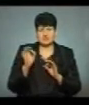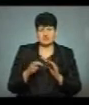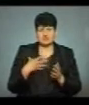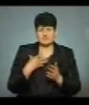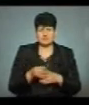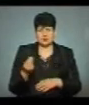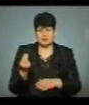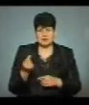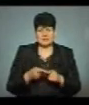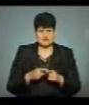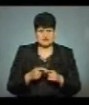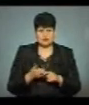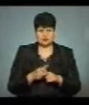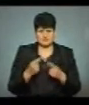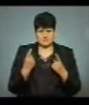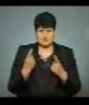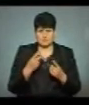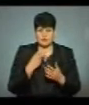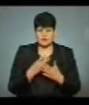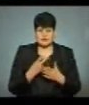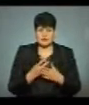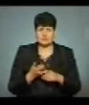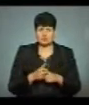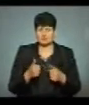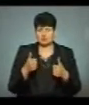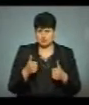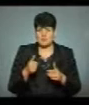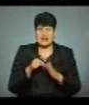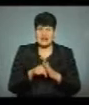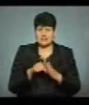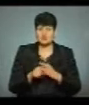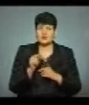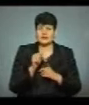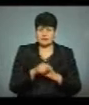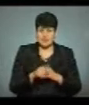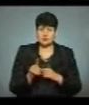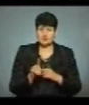власних надходжень. Це дуже високий показник, який дуже добре характеризує те, що